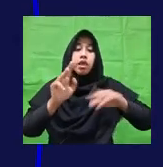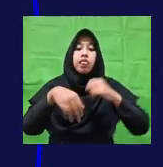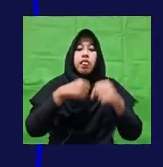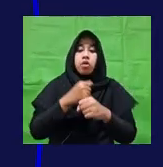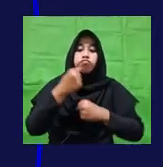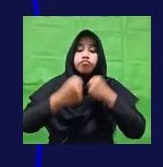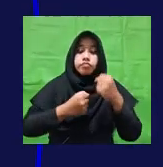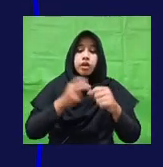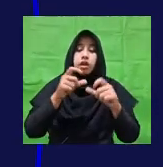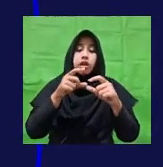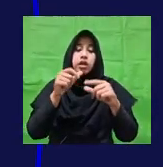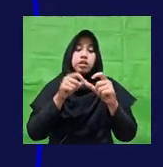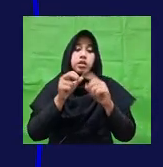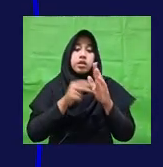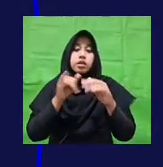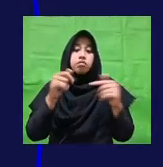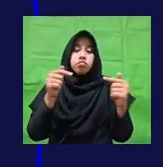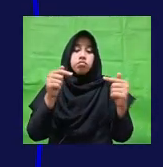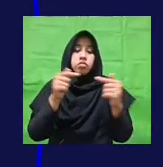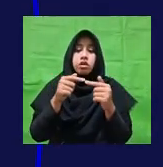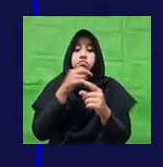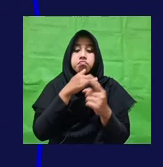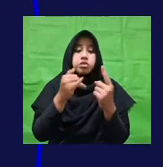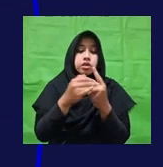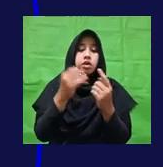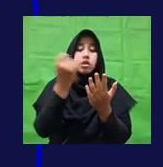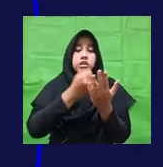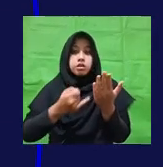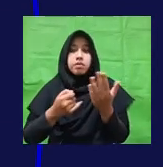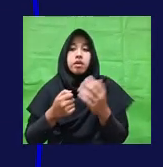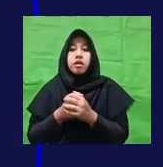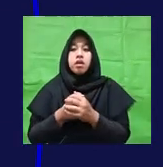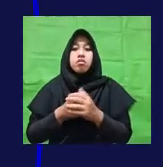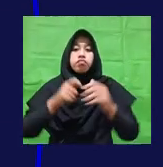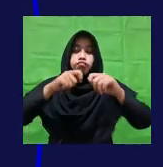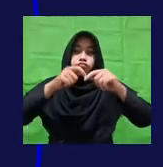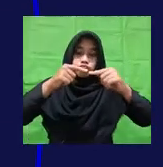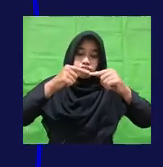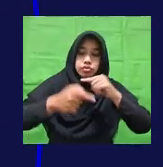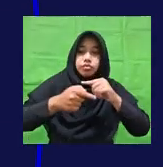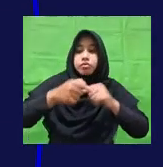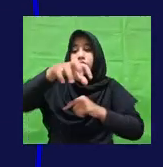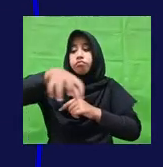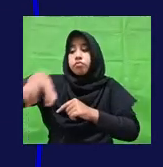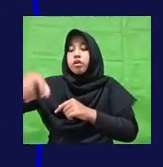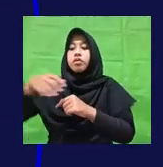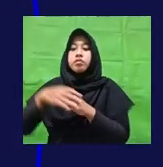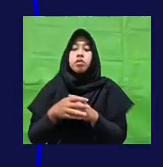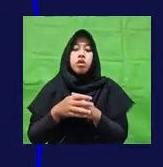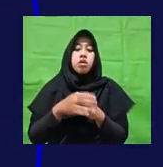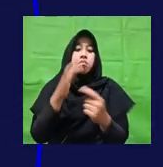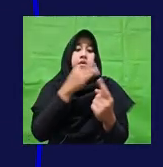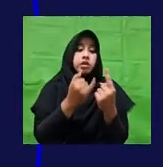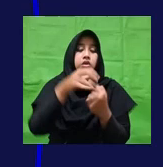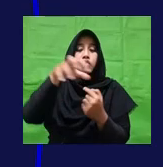dan mancanegara, kemudian merasa justru terputus dengan lokal yang di sekitarnya. Lokal yang pada waktu itu dibayangkan